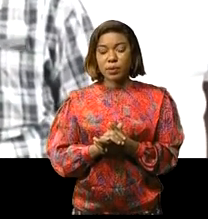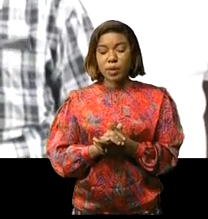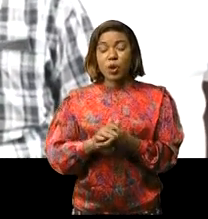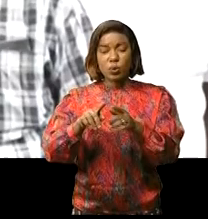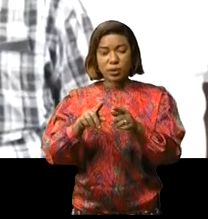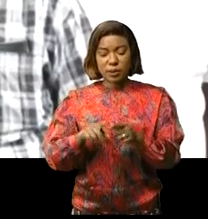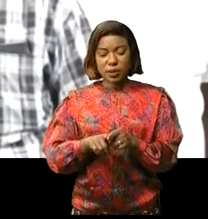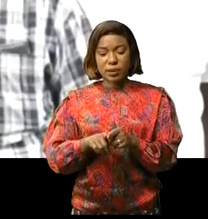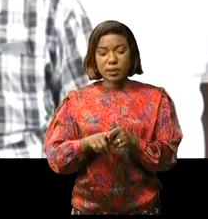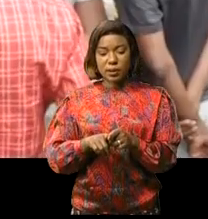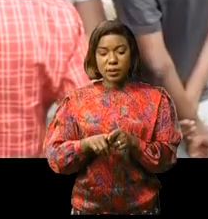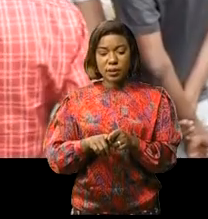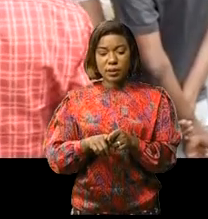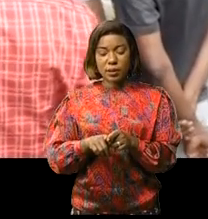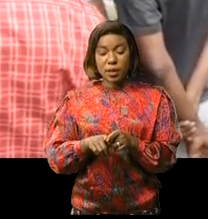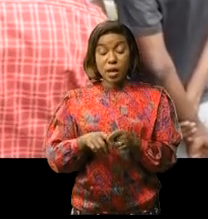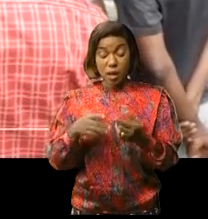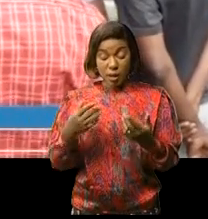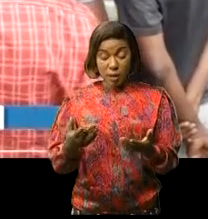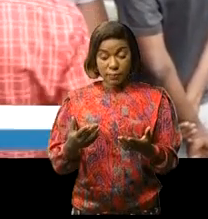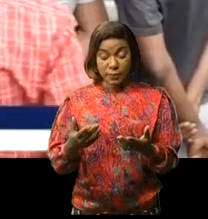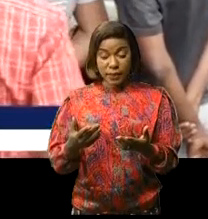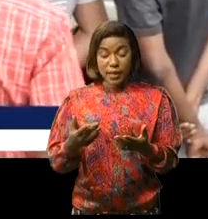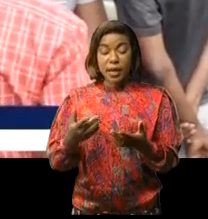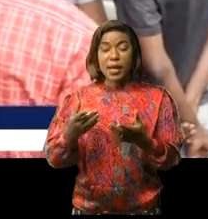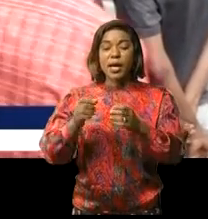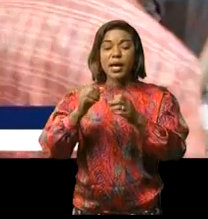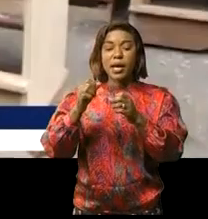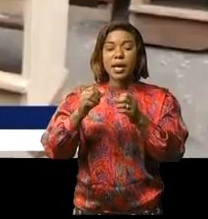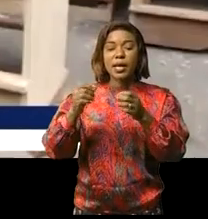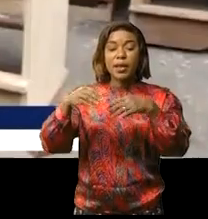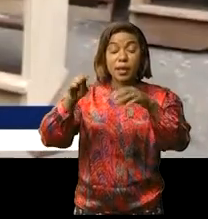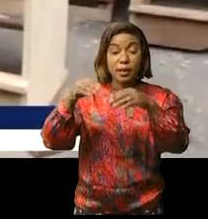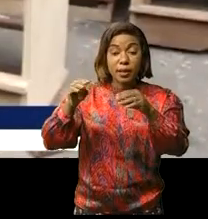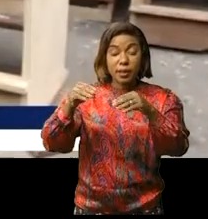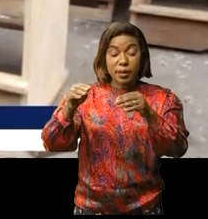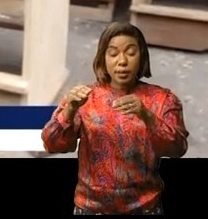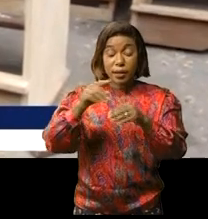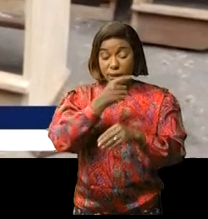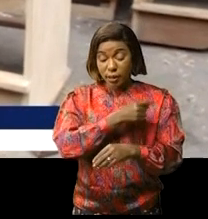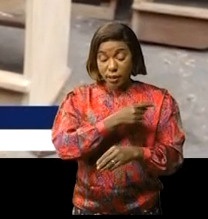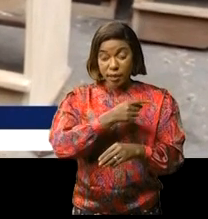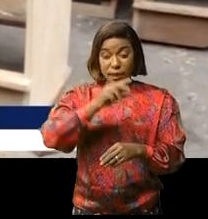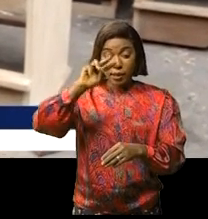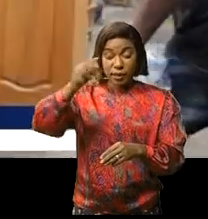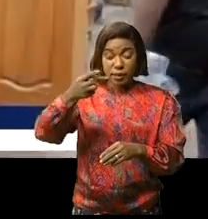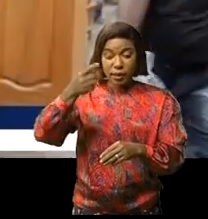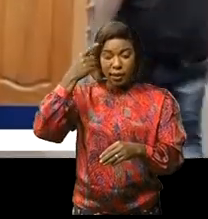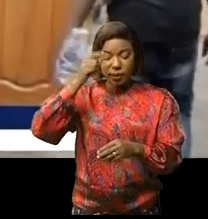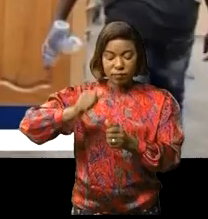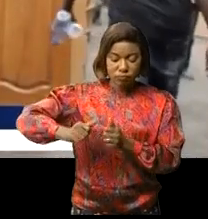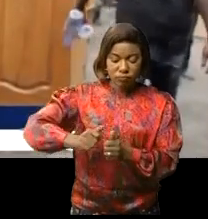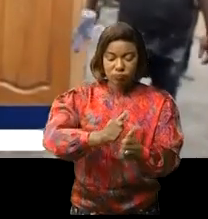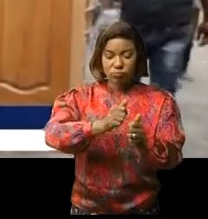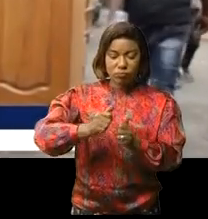formaliser cette moyenne entreprise. Notons également que le marché Simba Zikida est parmi les 2 premiers sites utilisant le bois à Kinshasa.